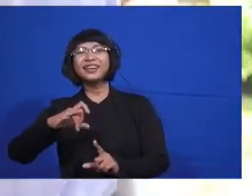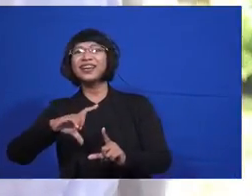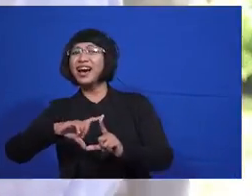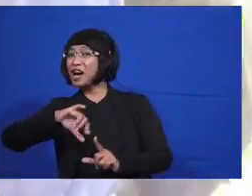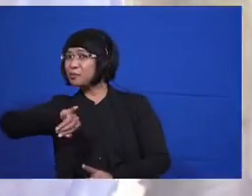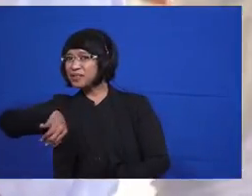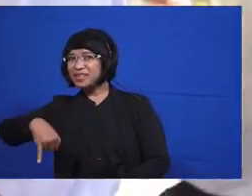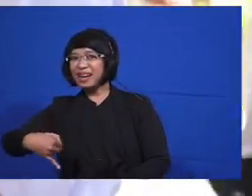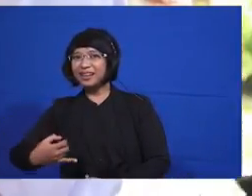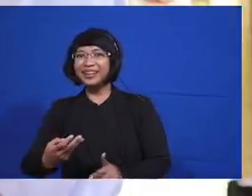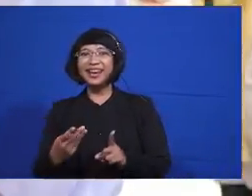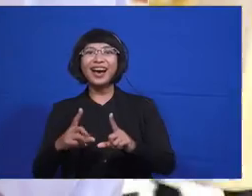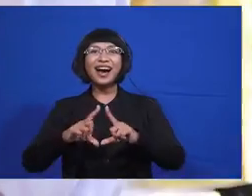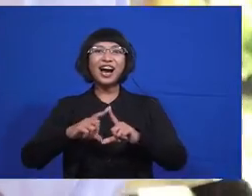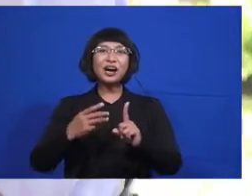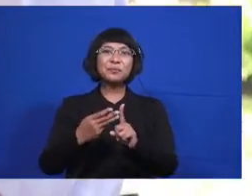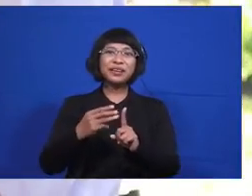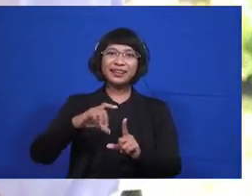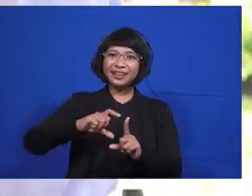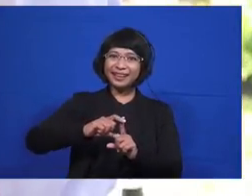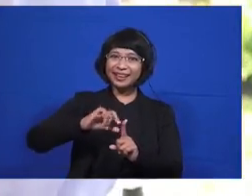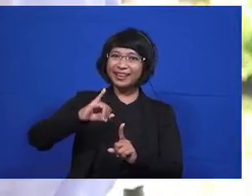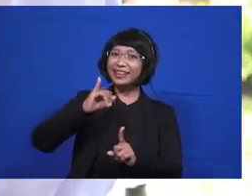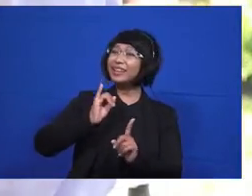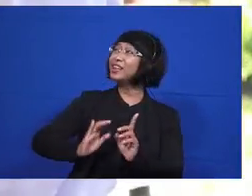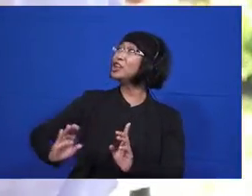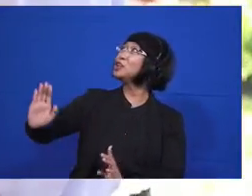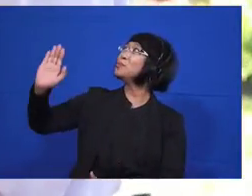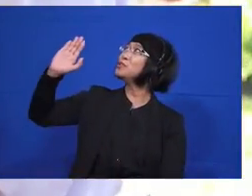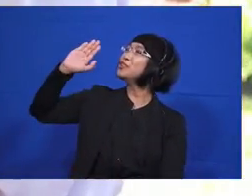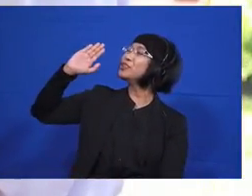di hatimu.